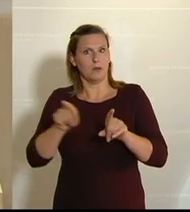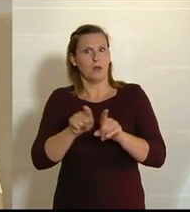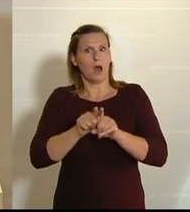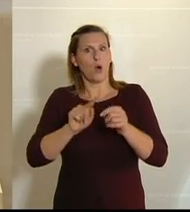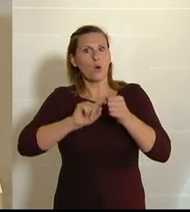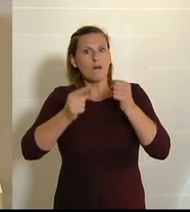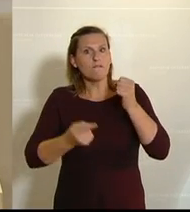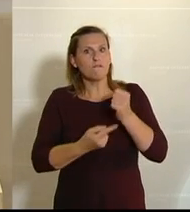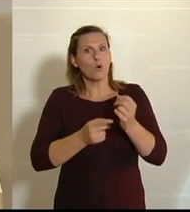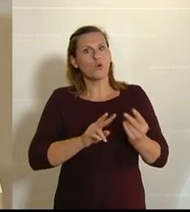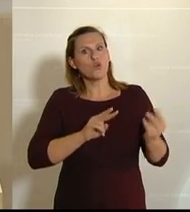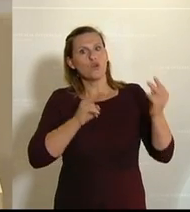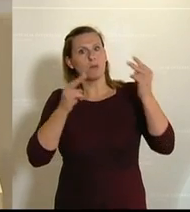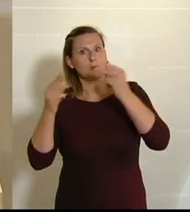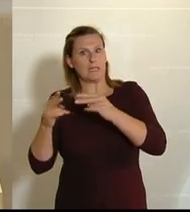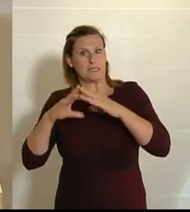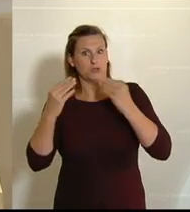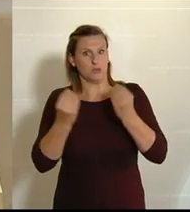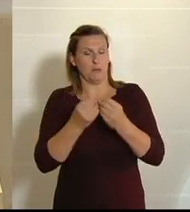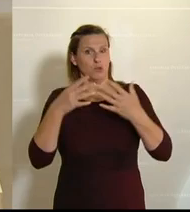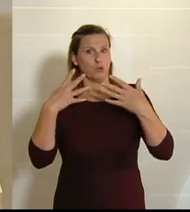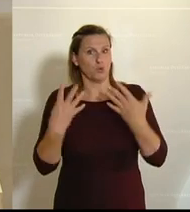freischaffende Künstlerinnen in der Höhe von 90 Millionen Euro